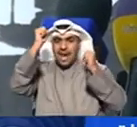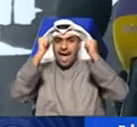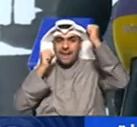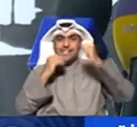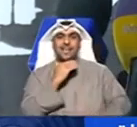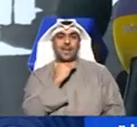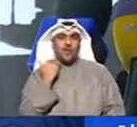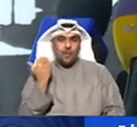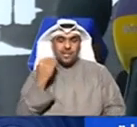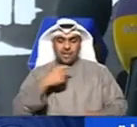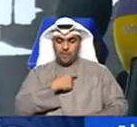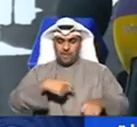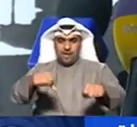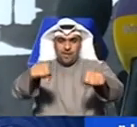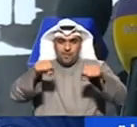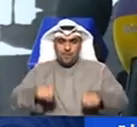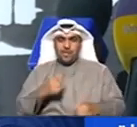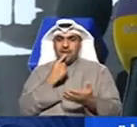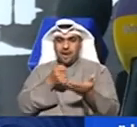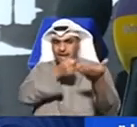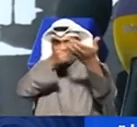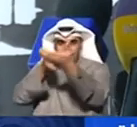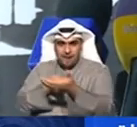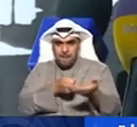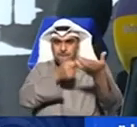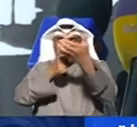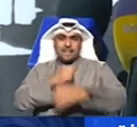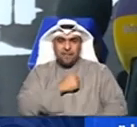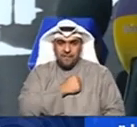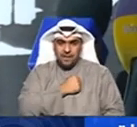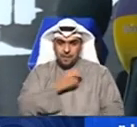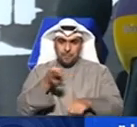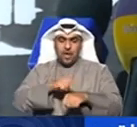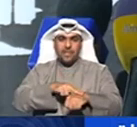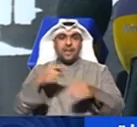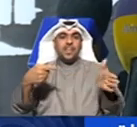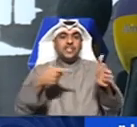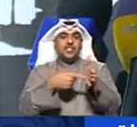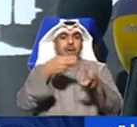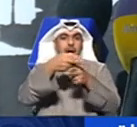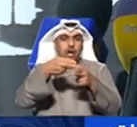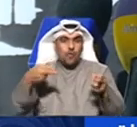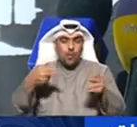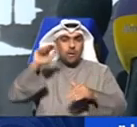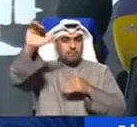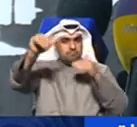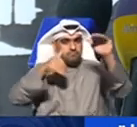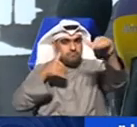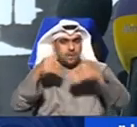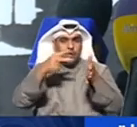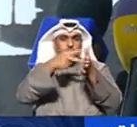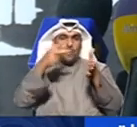عام الإطفاء. أخواء اليوم بعد أولادنا شاركونا في جامعة الكويت والجامعة والتطبيقي واليو كي